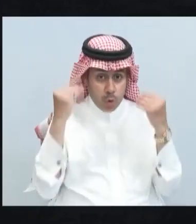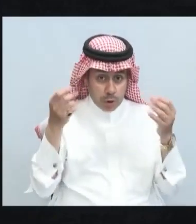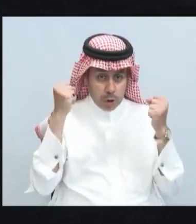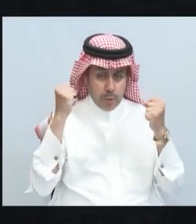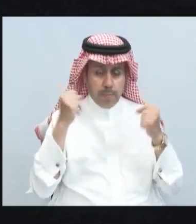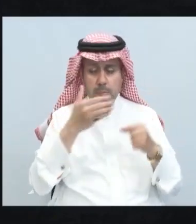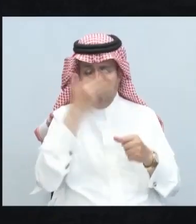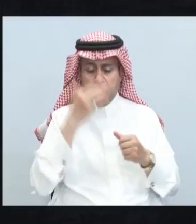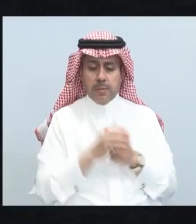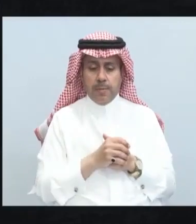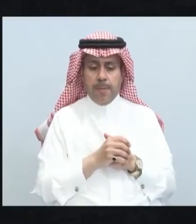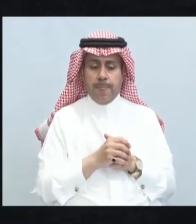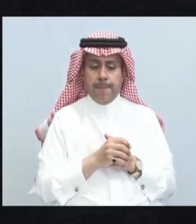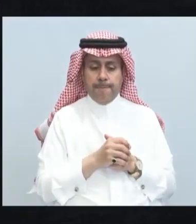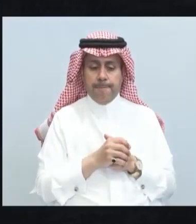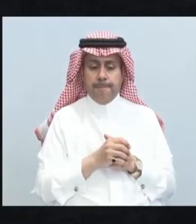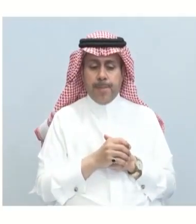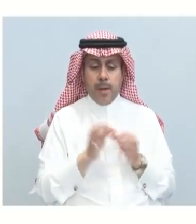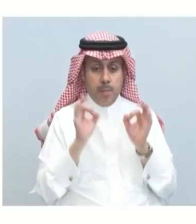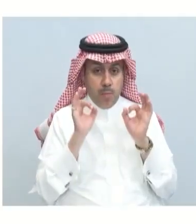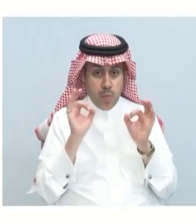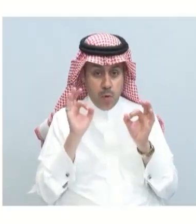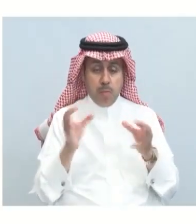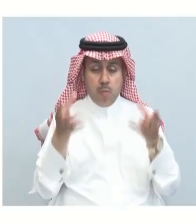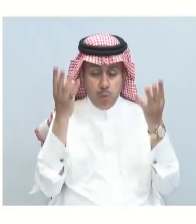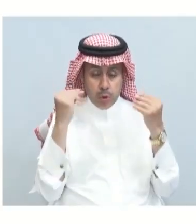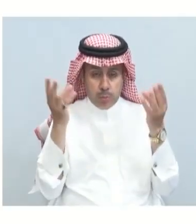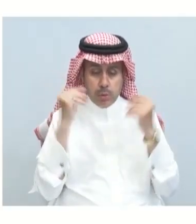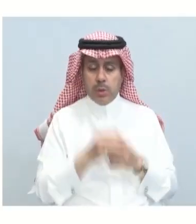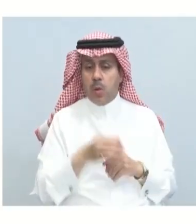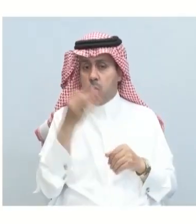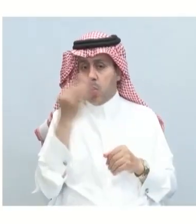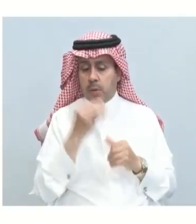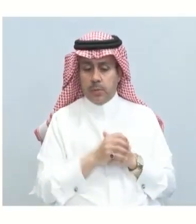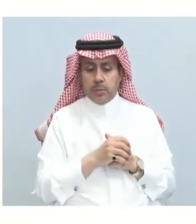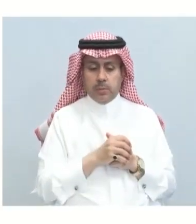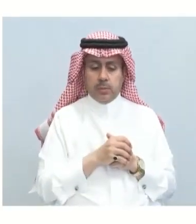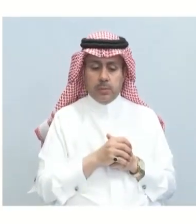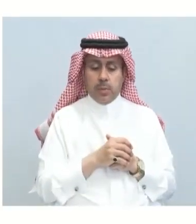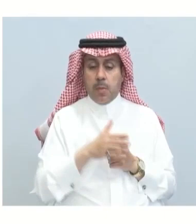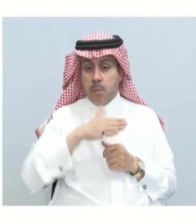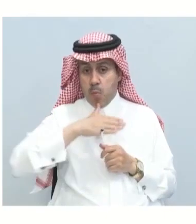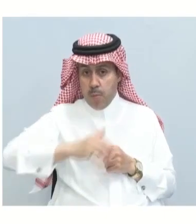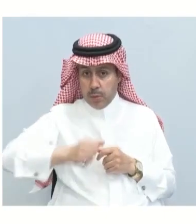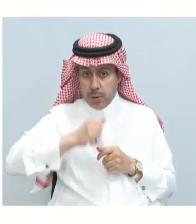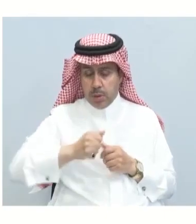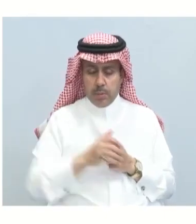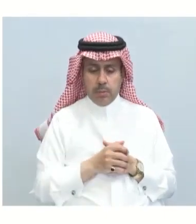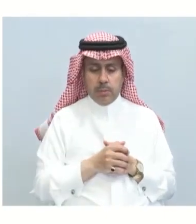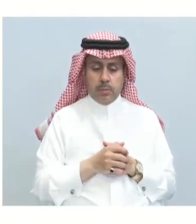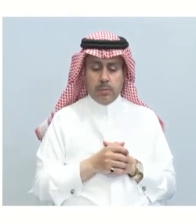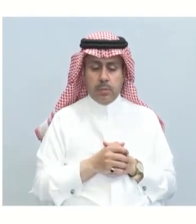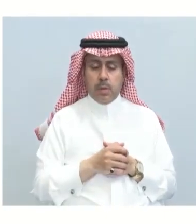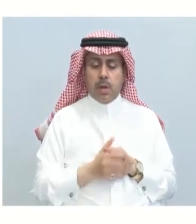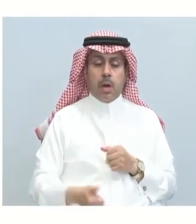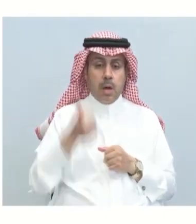من الحفظ فلذلك يحتاج الى مراجعه وقراءه والنبي عليه الصلاه والسلام قد